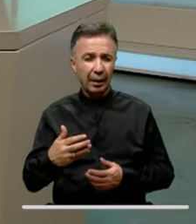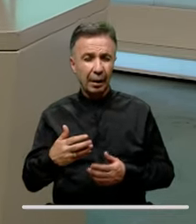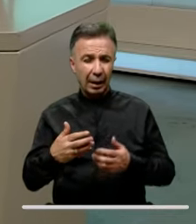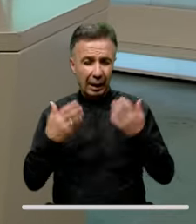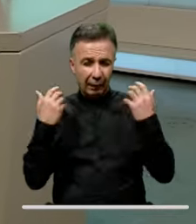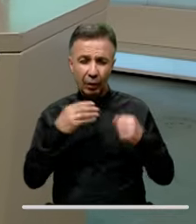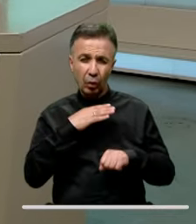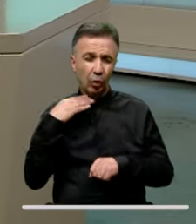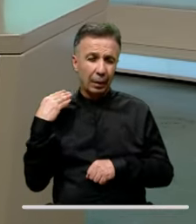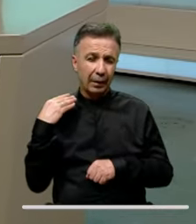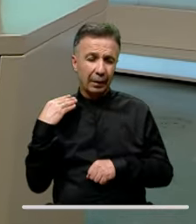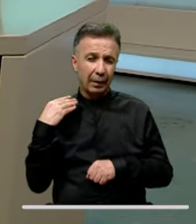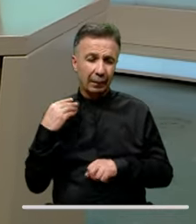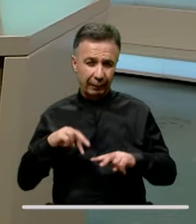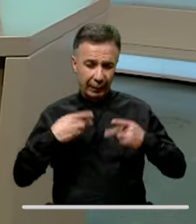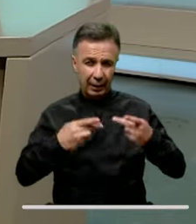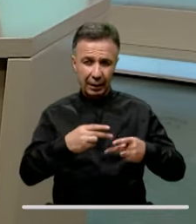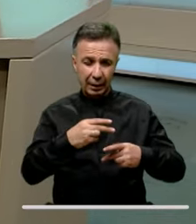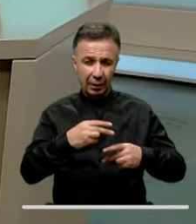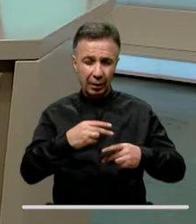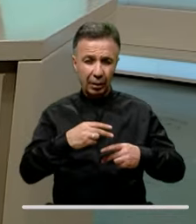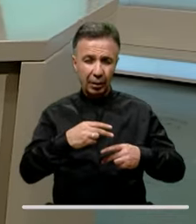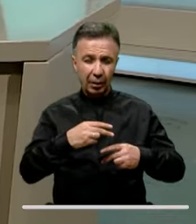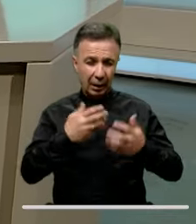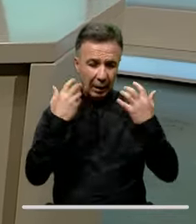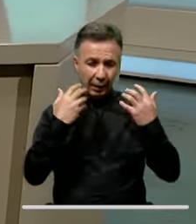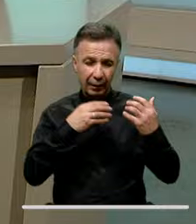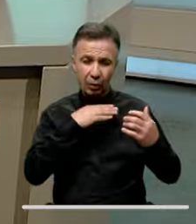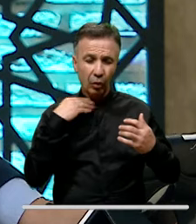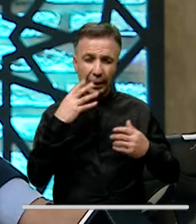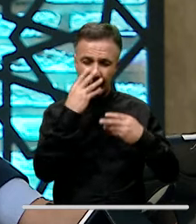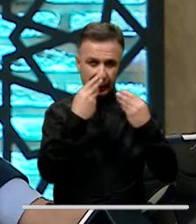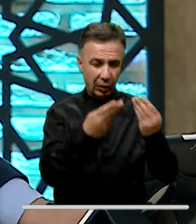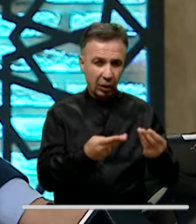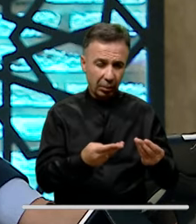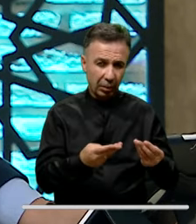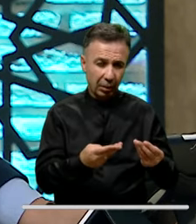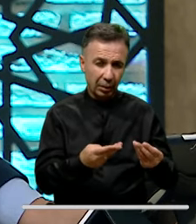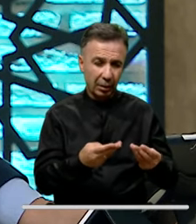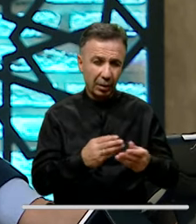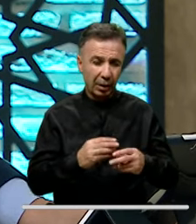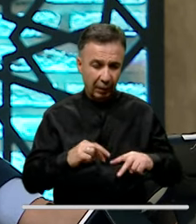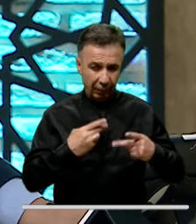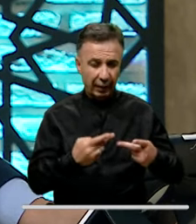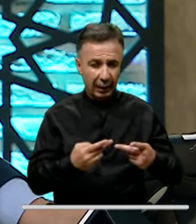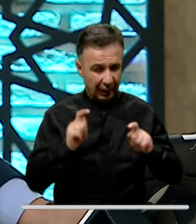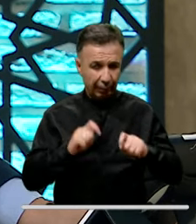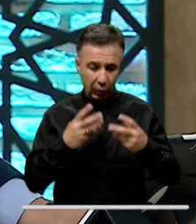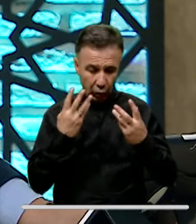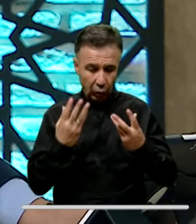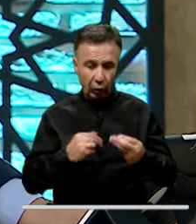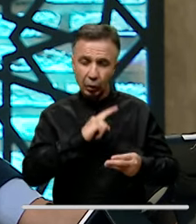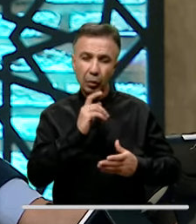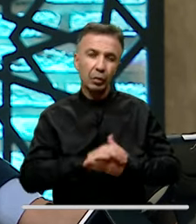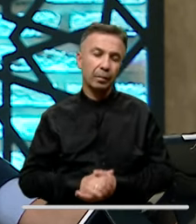İşleri Başkanlığı, Türkiye Diyanet Vakfı'nın yaptığı çalışmaları bildiğimiz için bu vereceğimiz cevaplar öyle zannediyorum ki sadece Türkiye